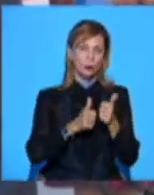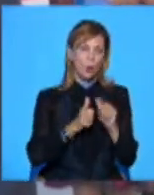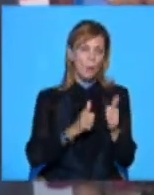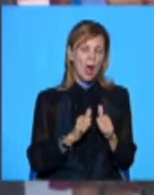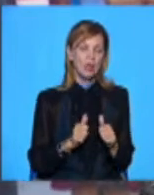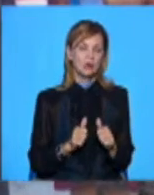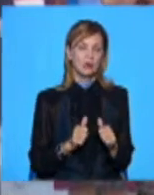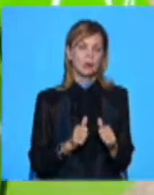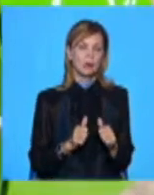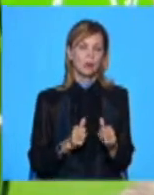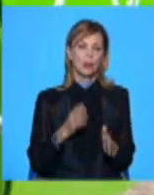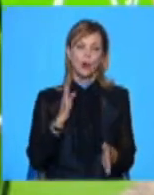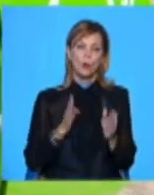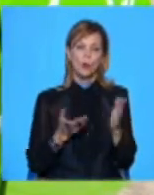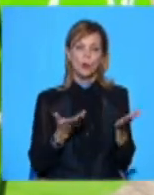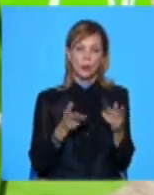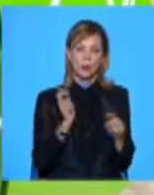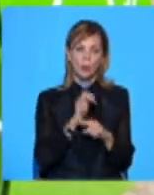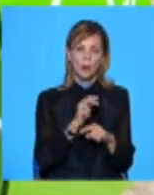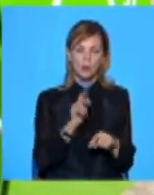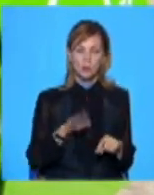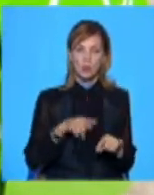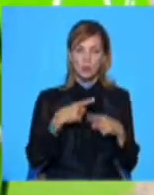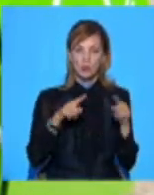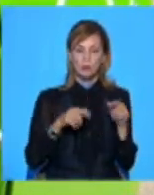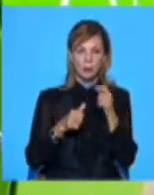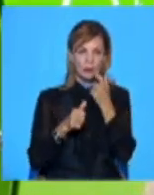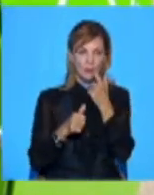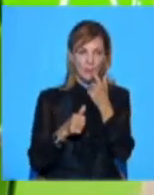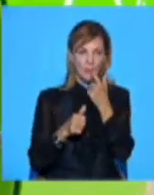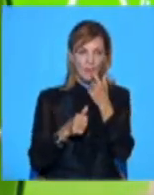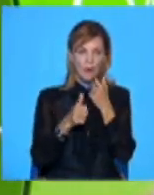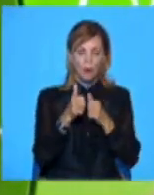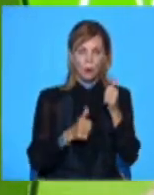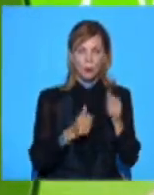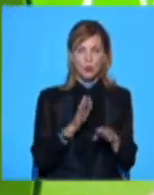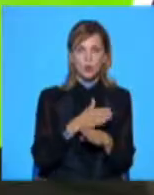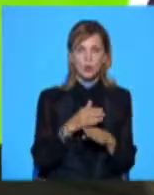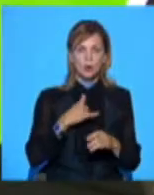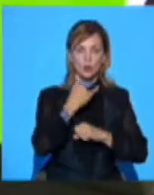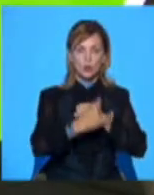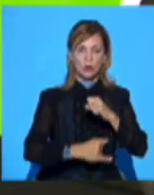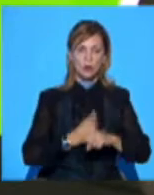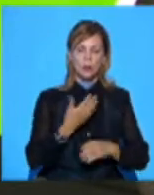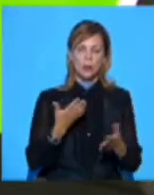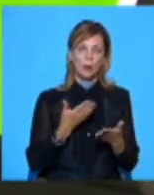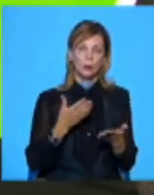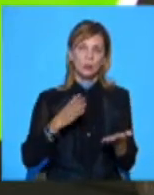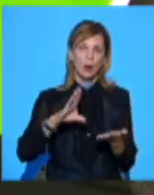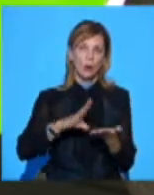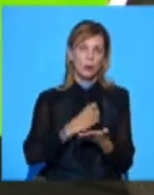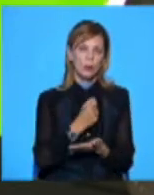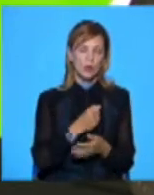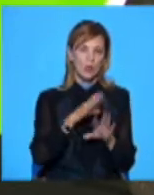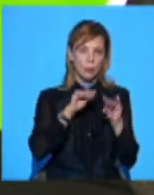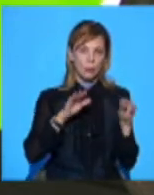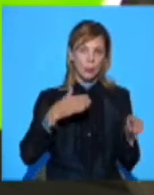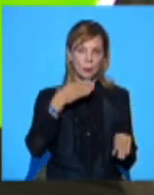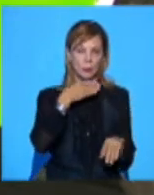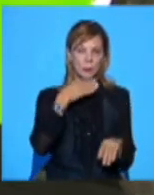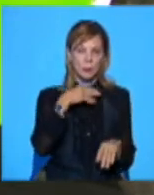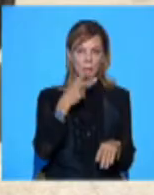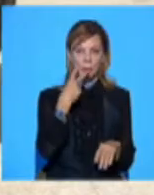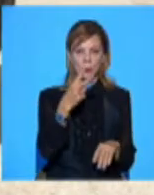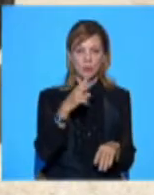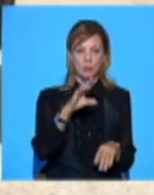informatică, roboți cu care au participat la diferite competiții naționale și internaționale și la care chiar au câștigat numeroase premii. O să